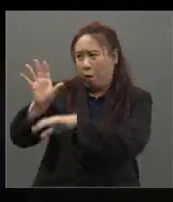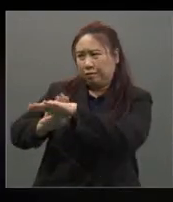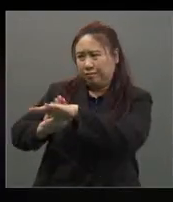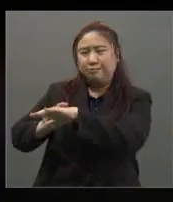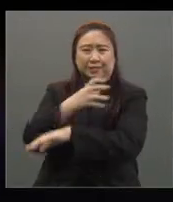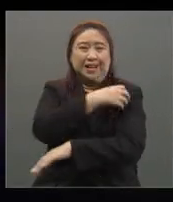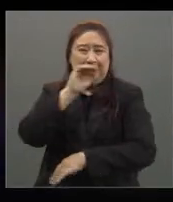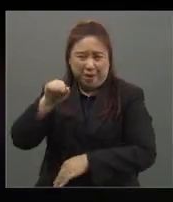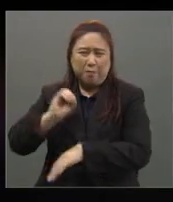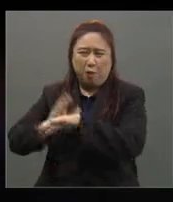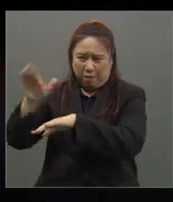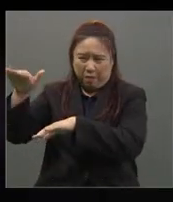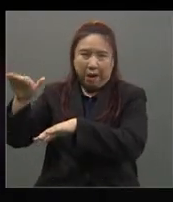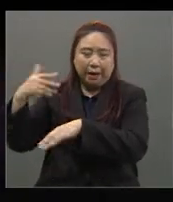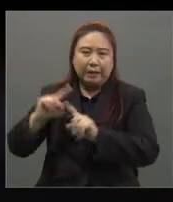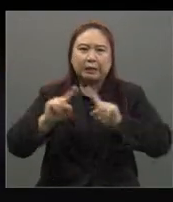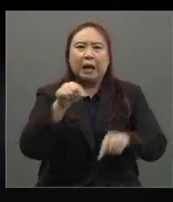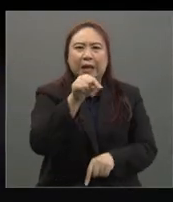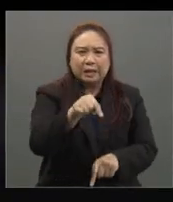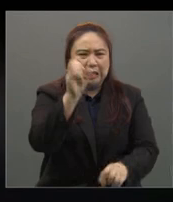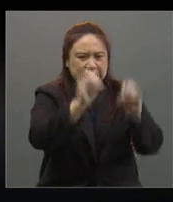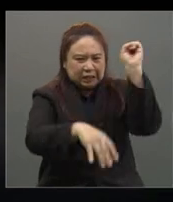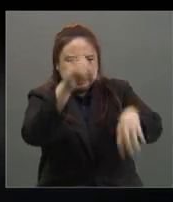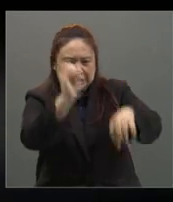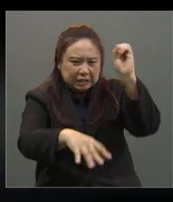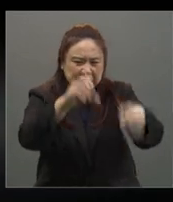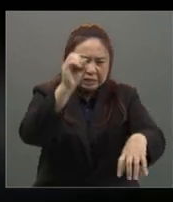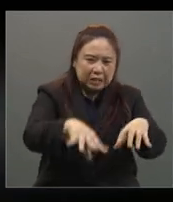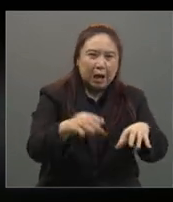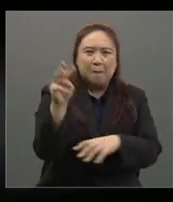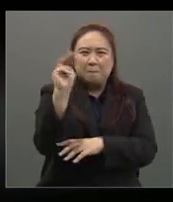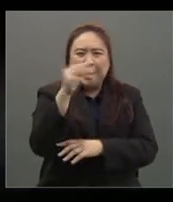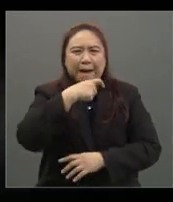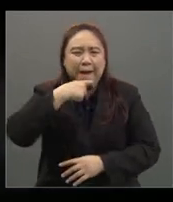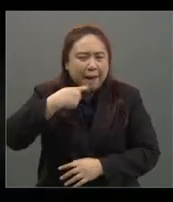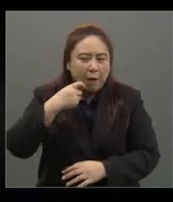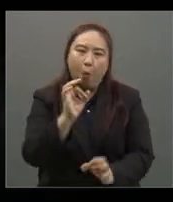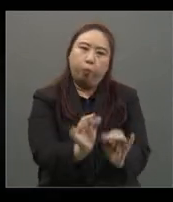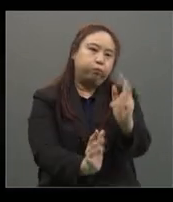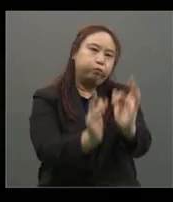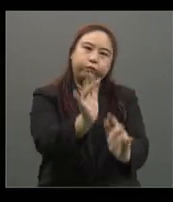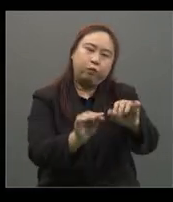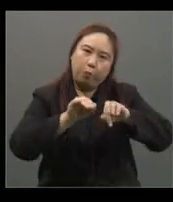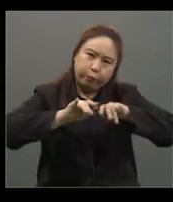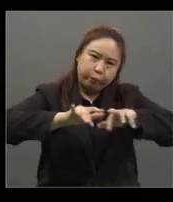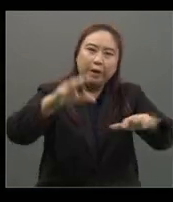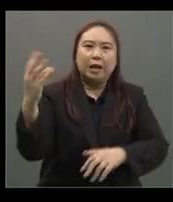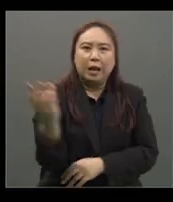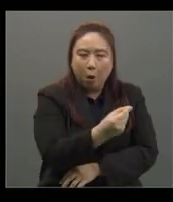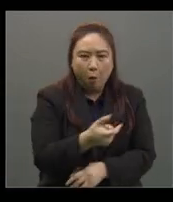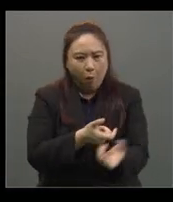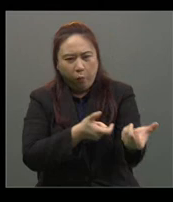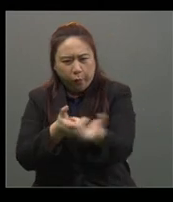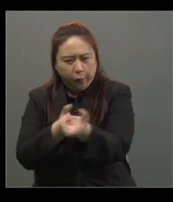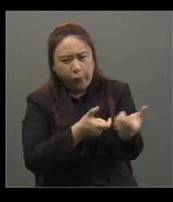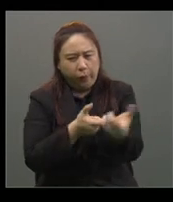แต่ด้วยสภาพของบ่อที่มีขยะแล้วก็กิ่งไม้แห้งจำนวนมากครับไฟก็เลยลุกกามอย่างรวดเร็วทำให้ยากต่อการควบคุม